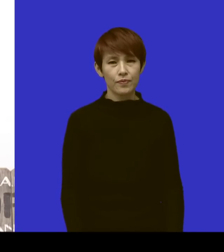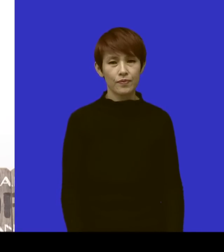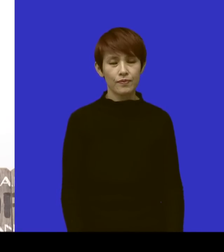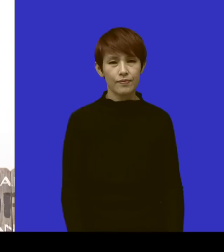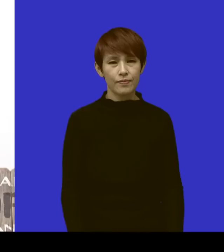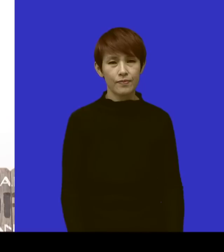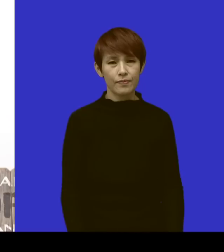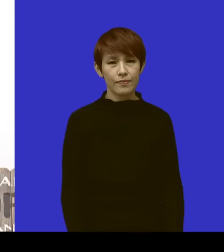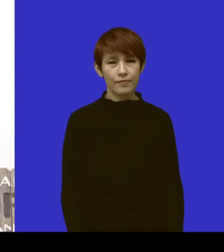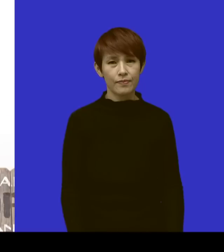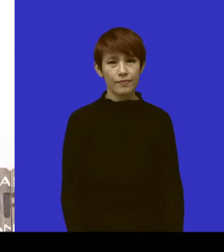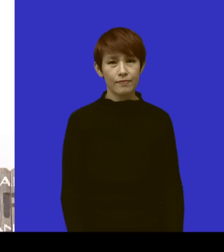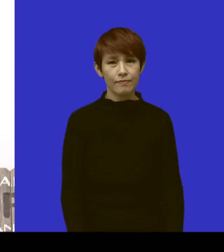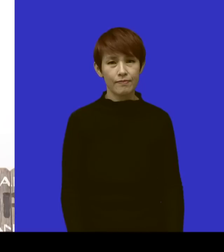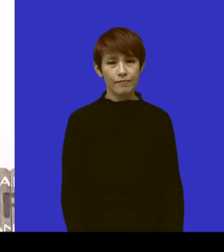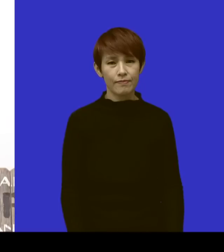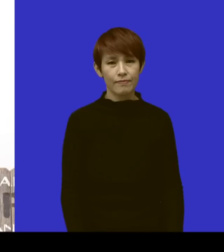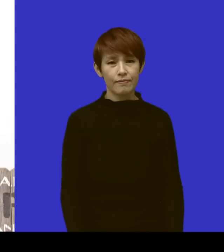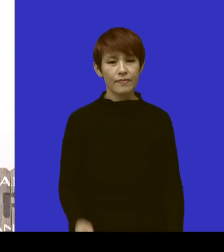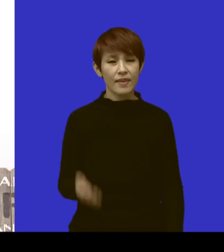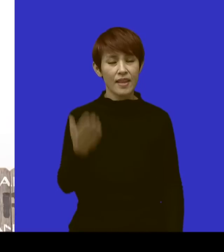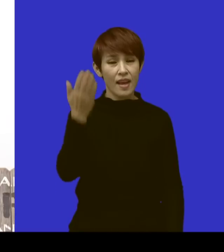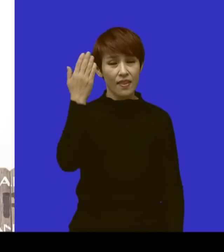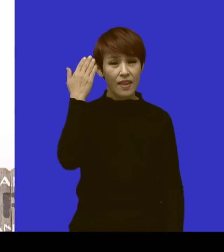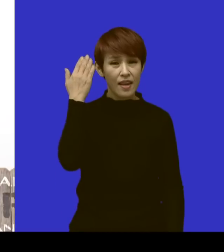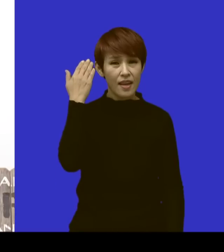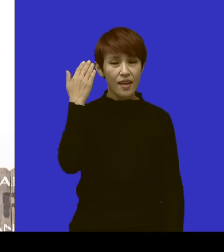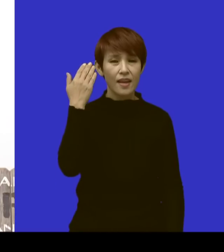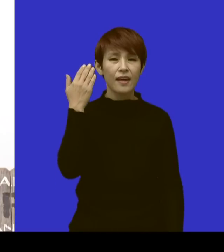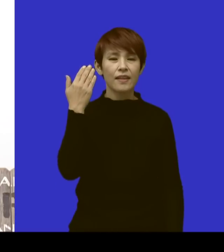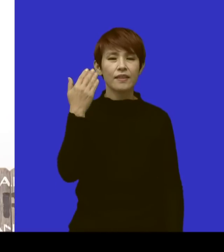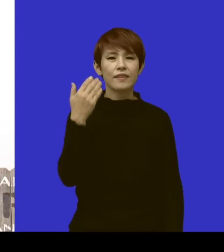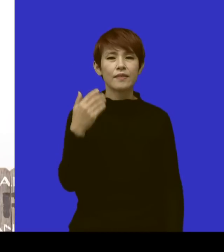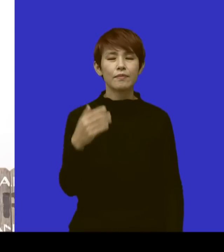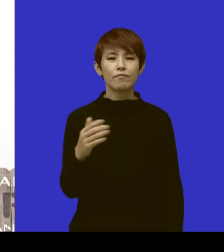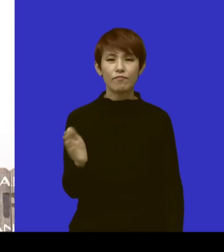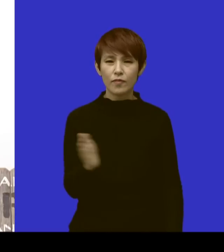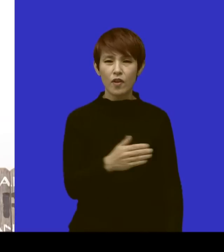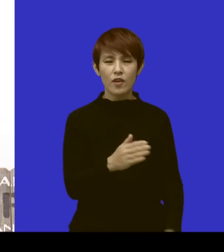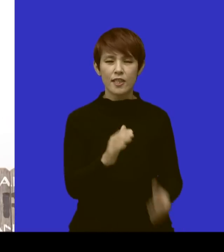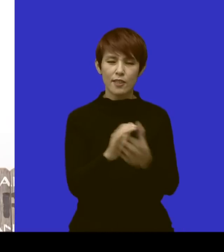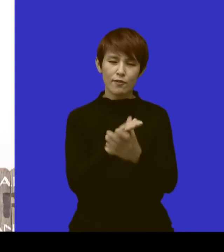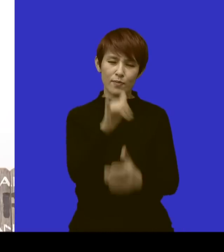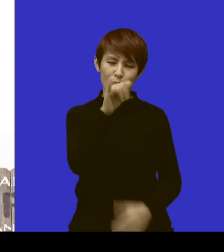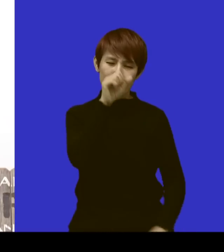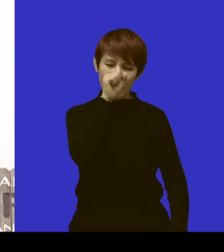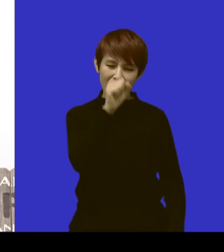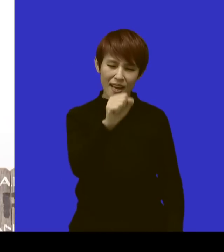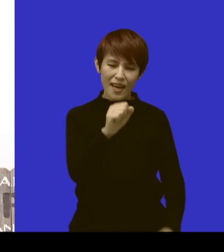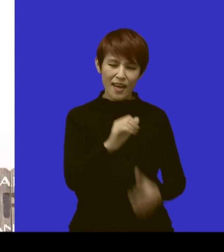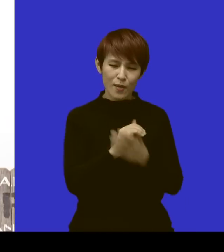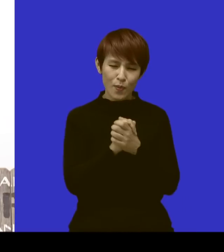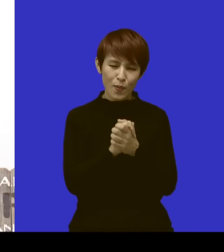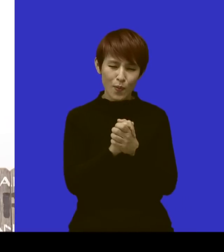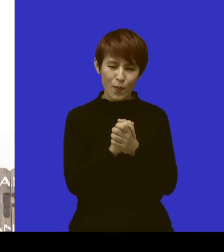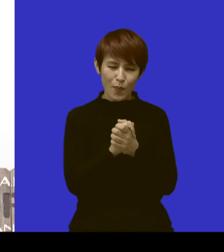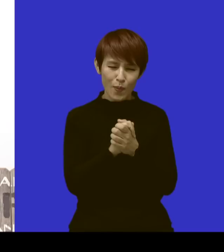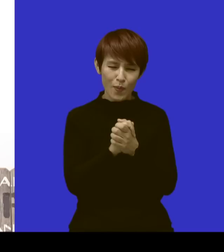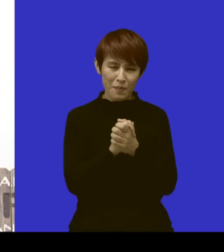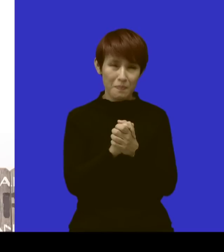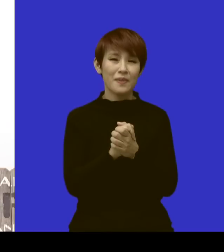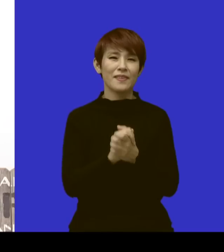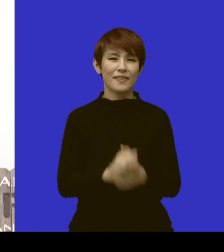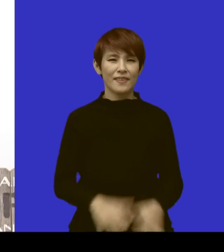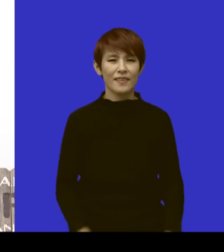곳에서 많은 분들이 저희 아이 기도했던 게 친구. 우리 아이에게 친구가 있었으면 좋겠다. 네.